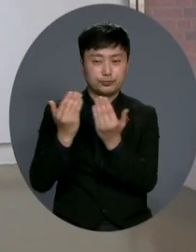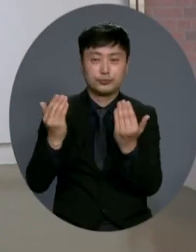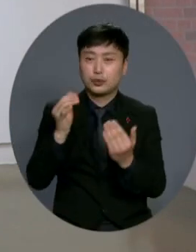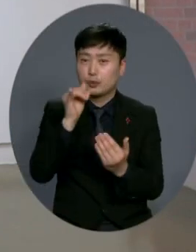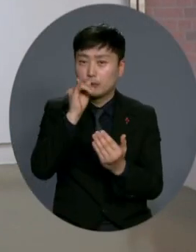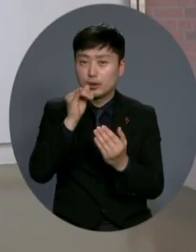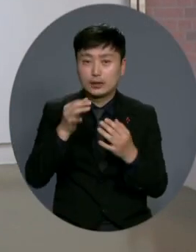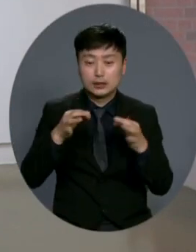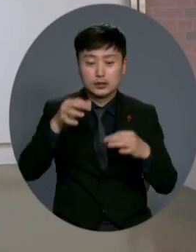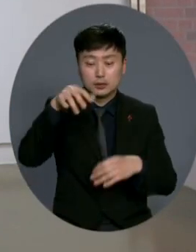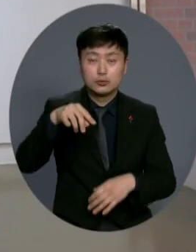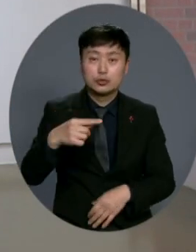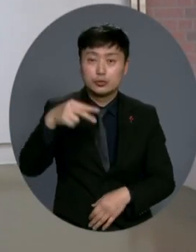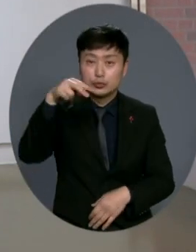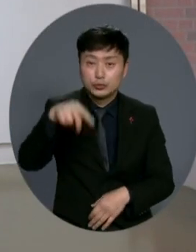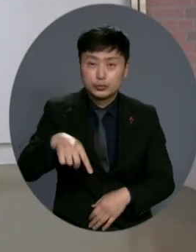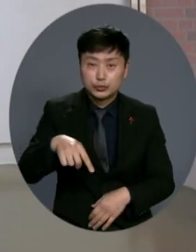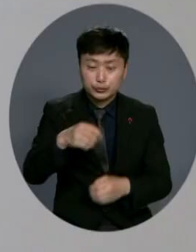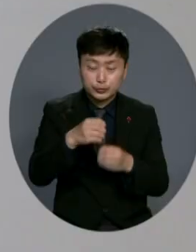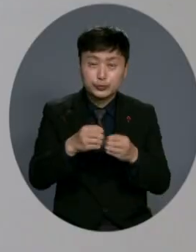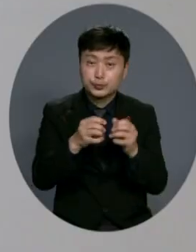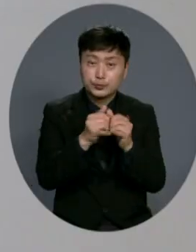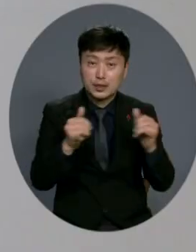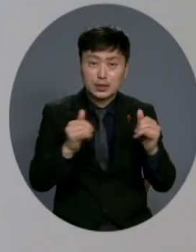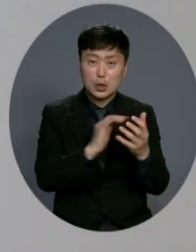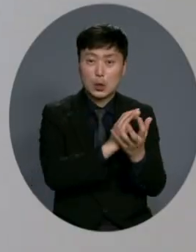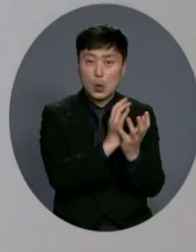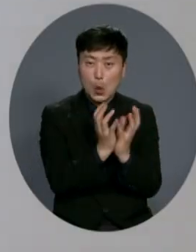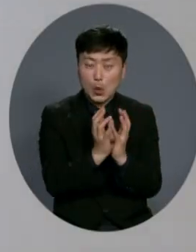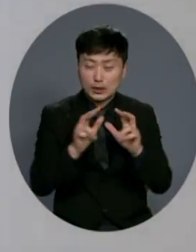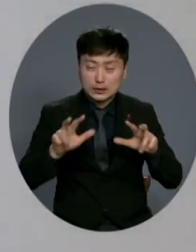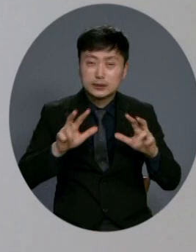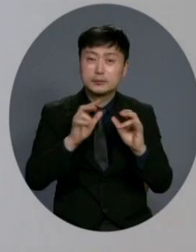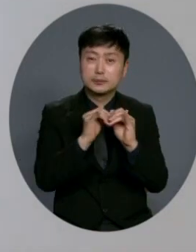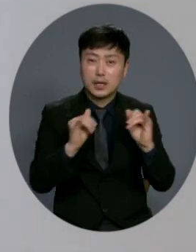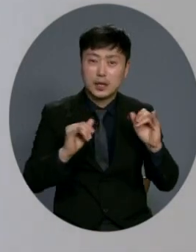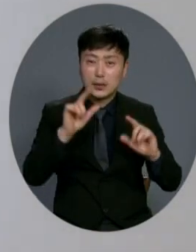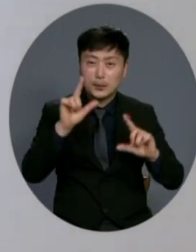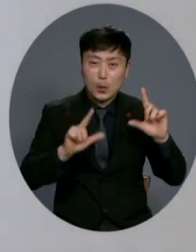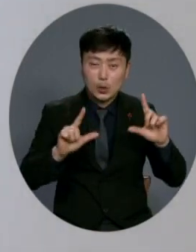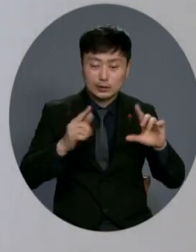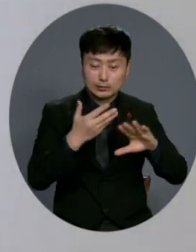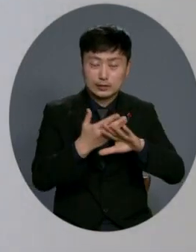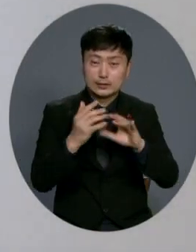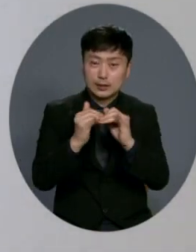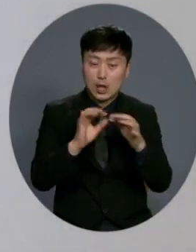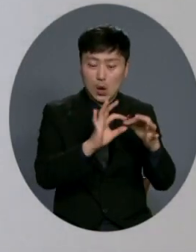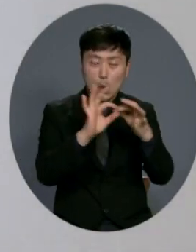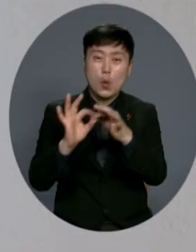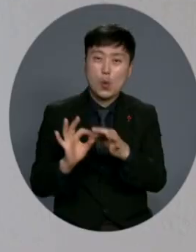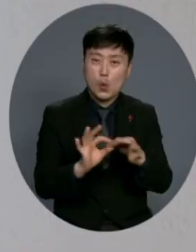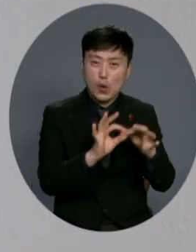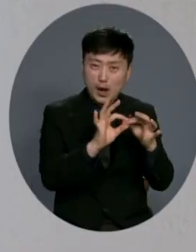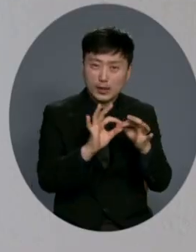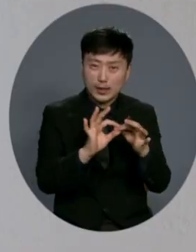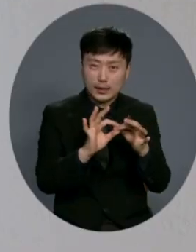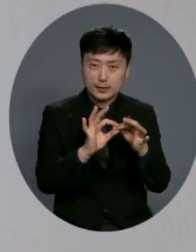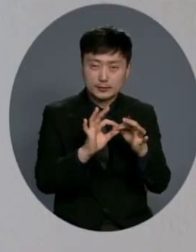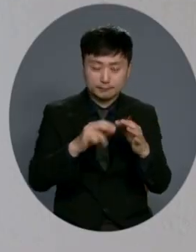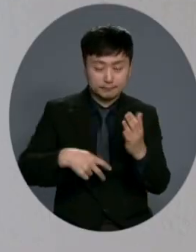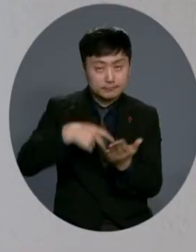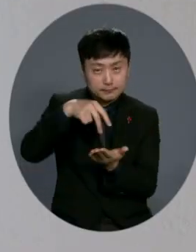김춘수 시인의 꽃을 추상적 구상적 이미지, 현대인의 모습, 다른 사람과의 관계성 등 자신만의